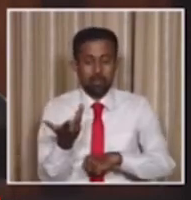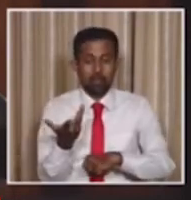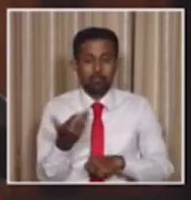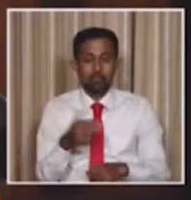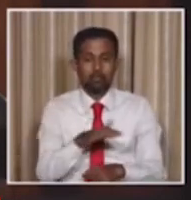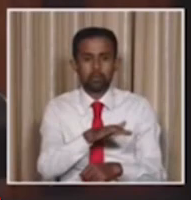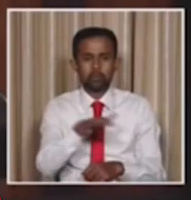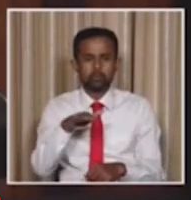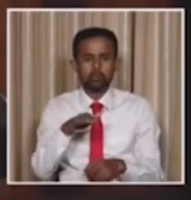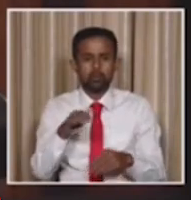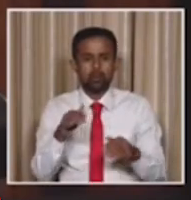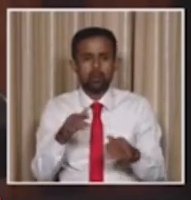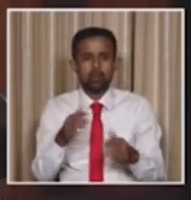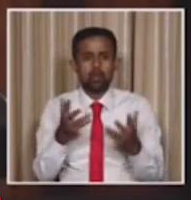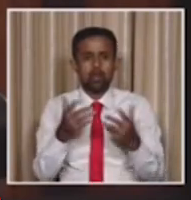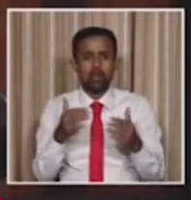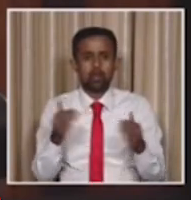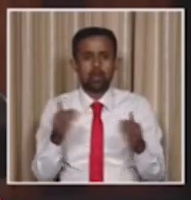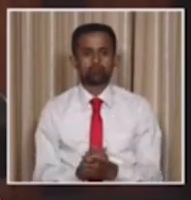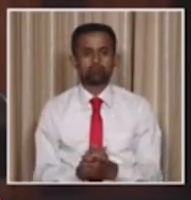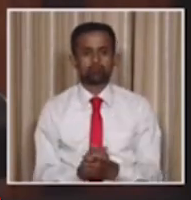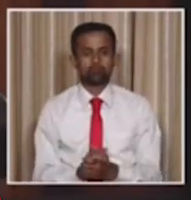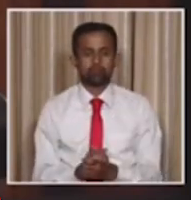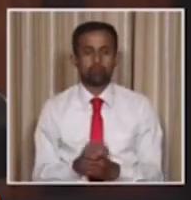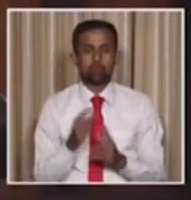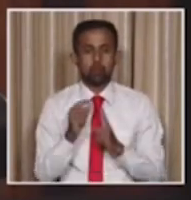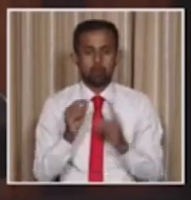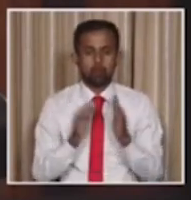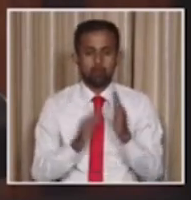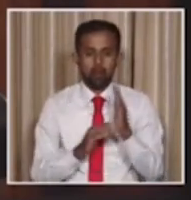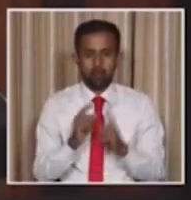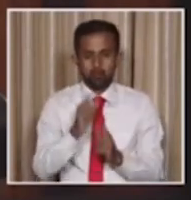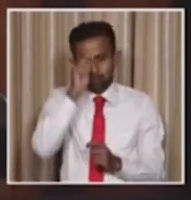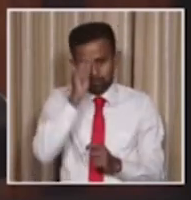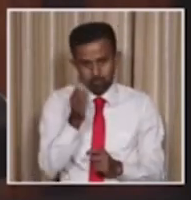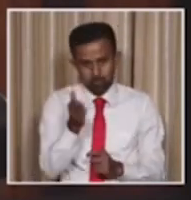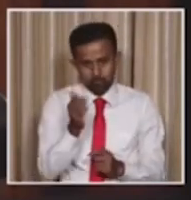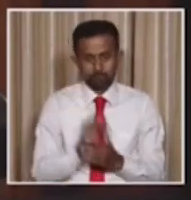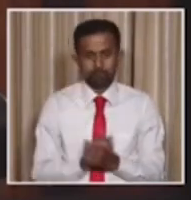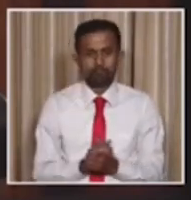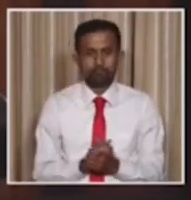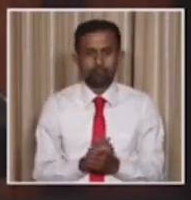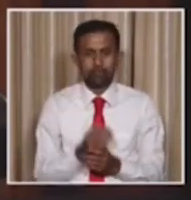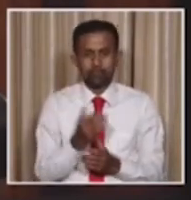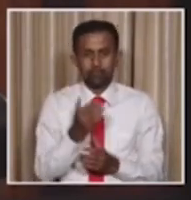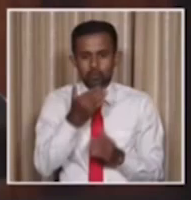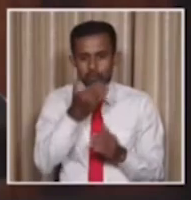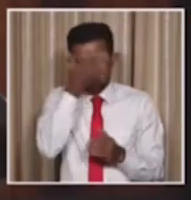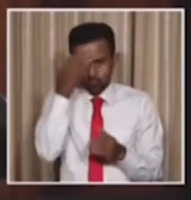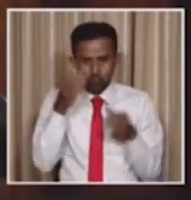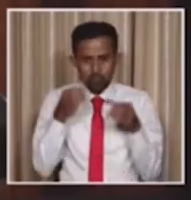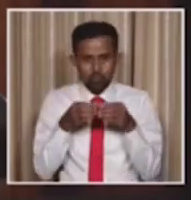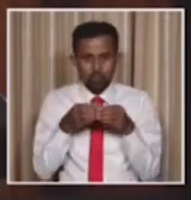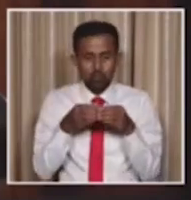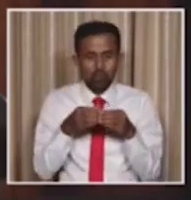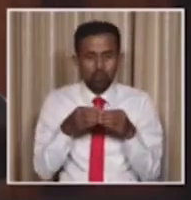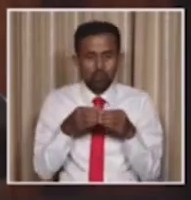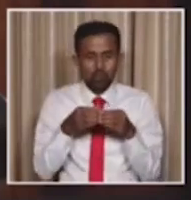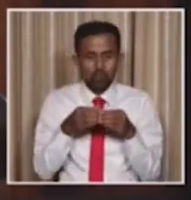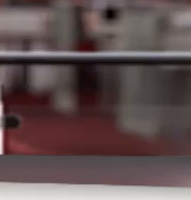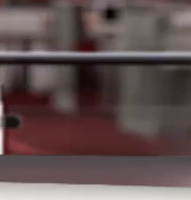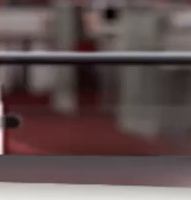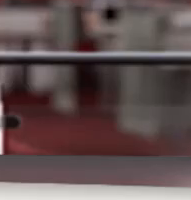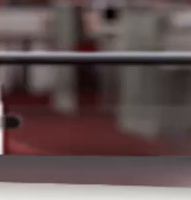பிரதேச உறுப்பினர்களின் எண்ணிக்கையை குறைக்கின்ற ஒரு தீர்மானம் சிறுபான்மையினராக இருக்கின்றவர்களுக்கு பாரிய பாதிப்பை தரப்போகிற விடயமாக இது அமைகின்றது.